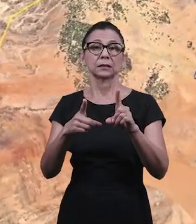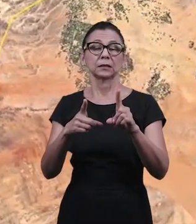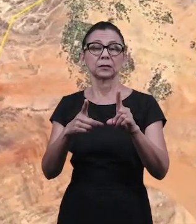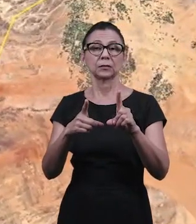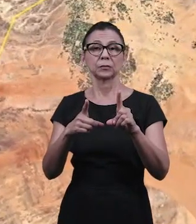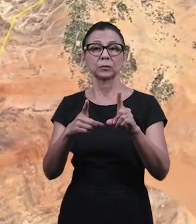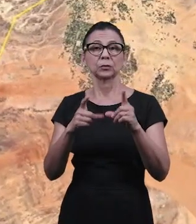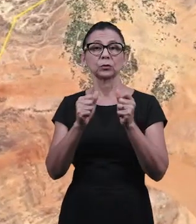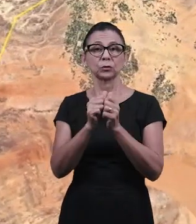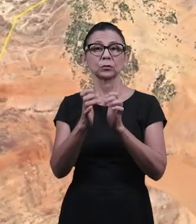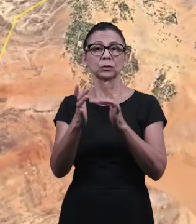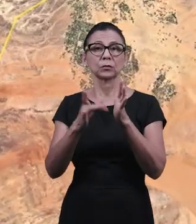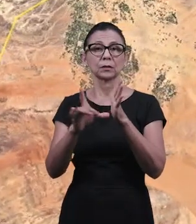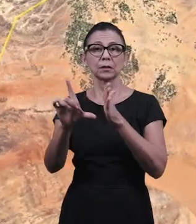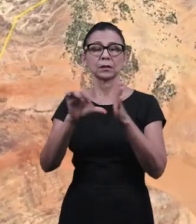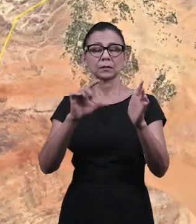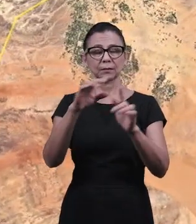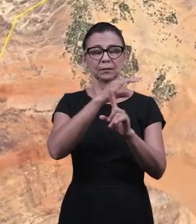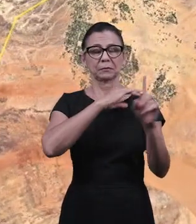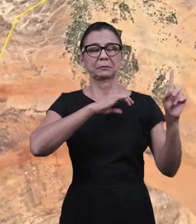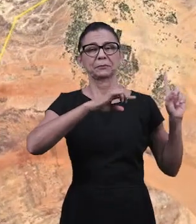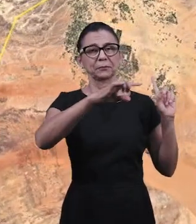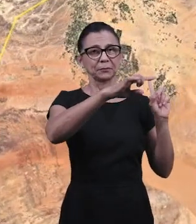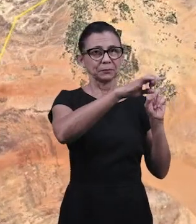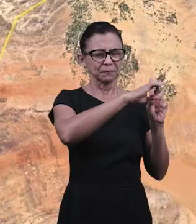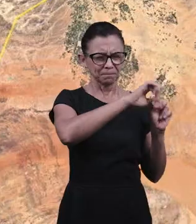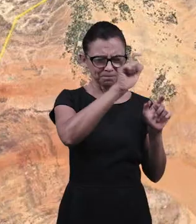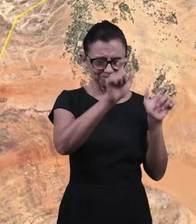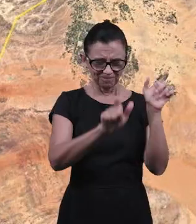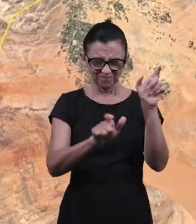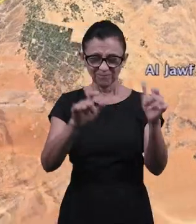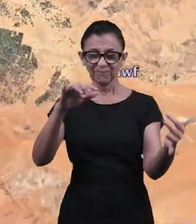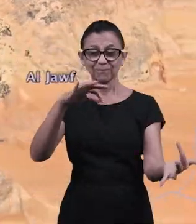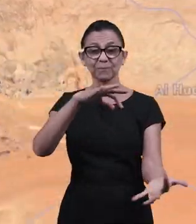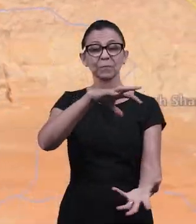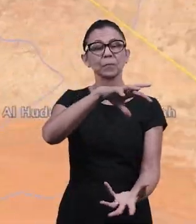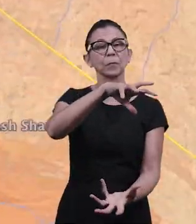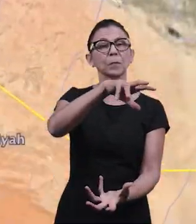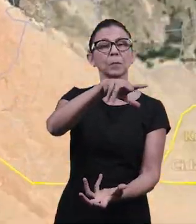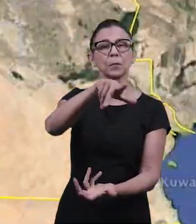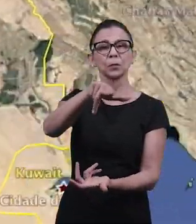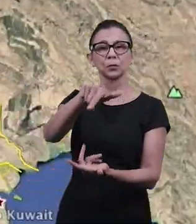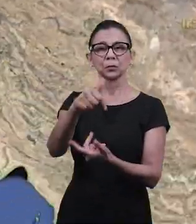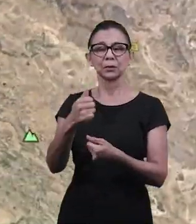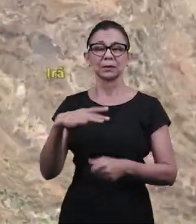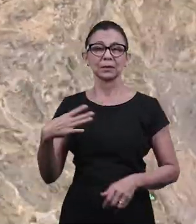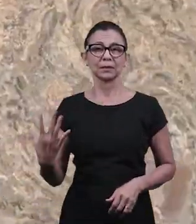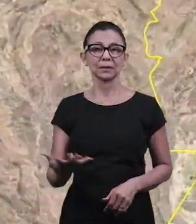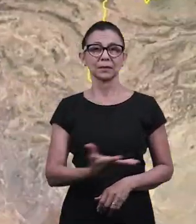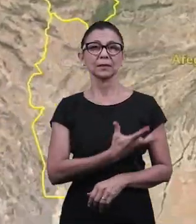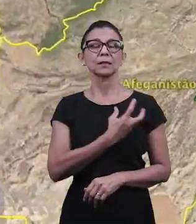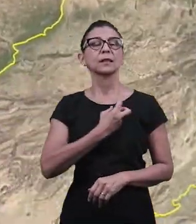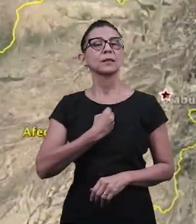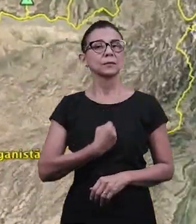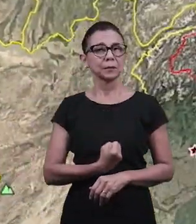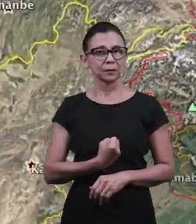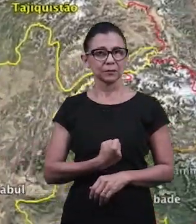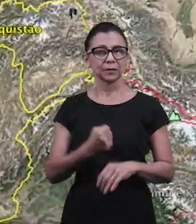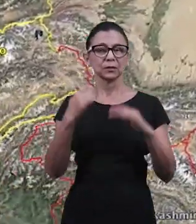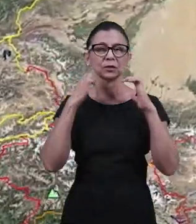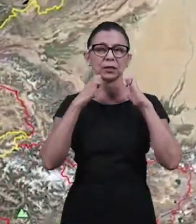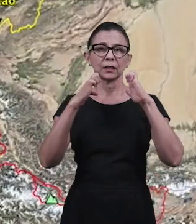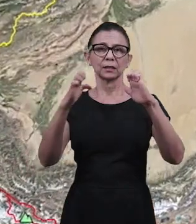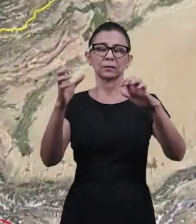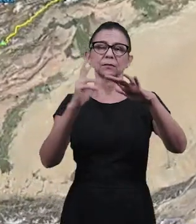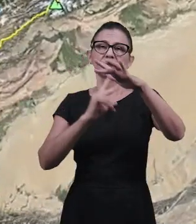Jésus à la veille de sa mort à la croix du Calvaire. Des personnes de toutes les parties du monde sont touchées